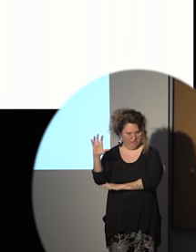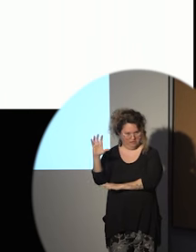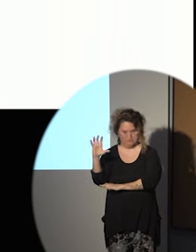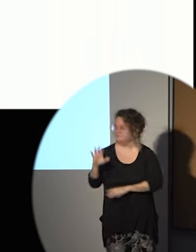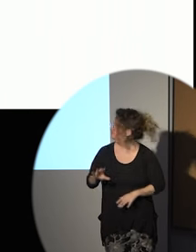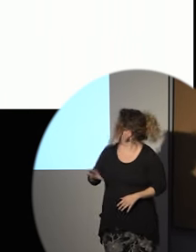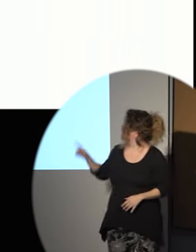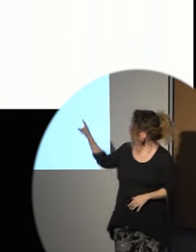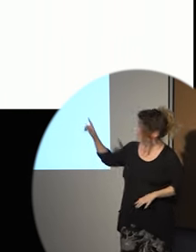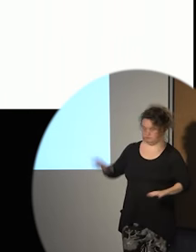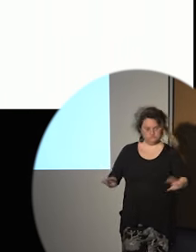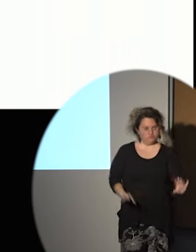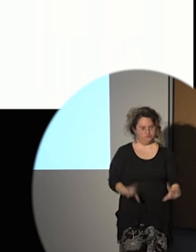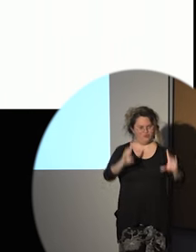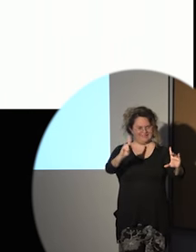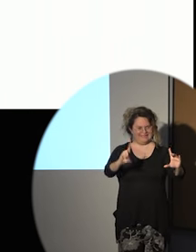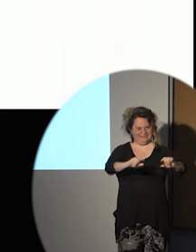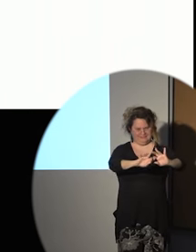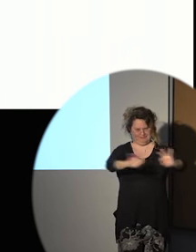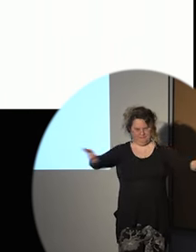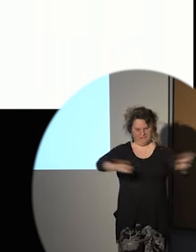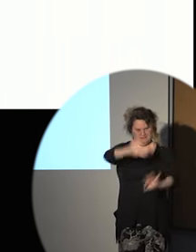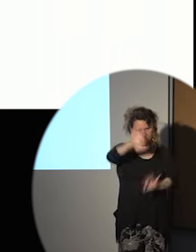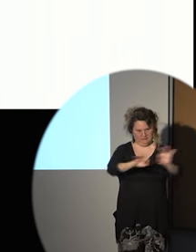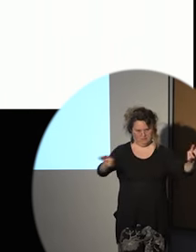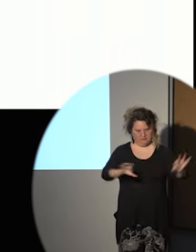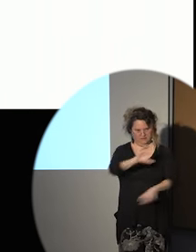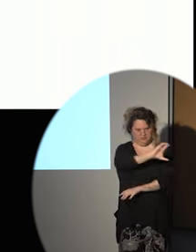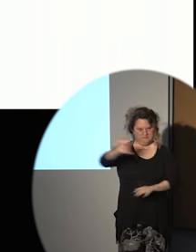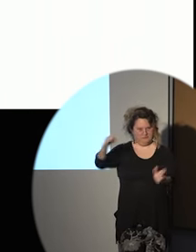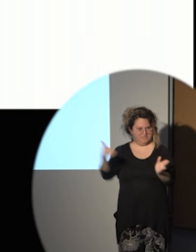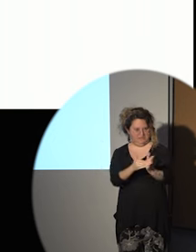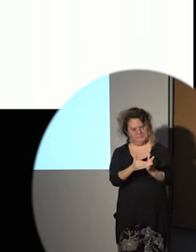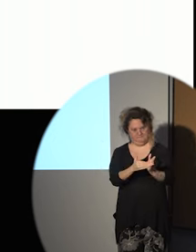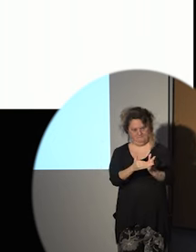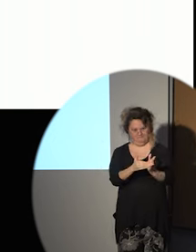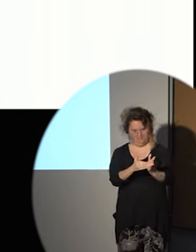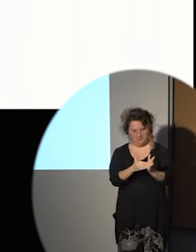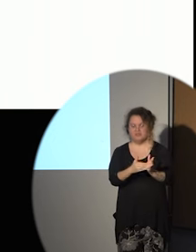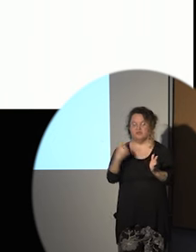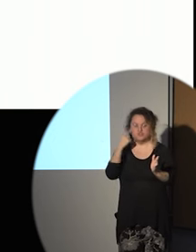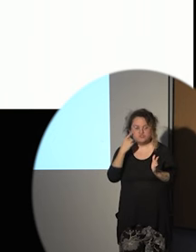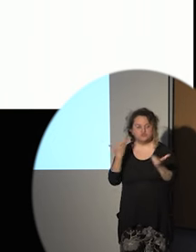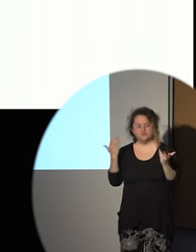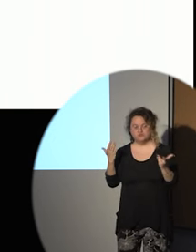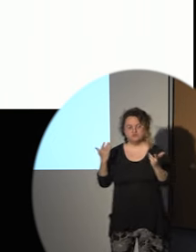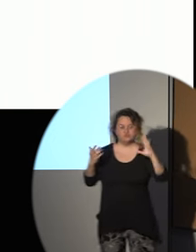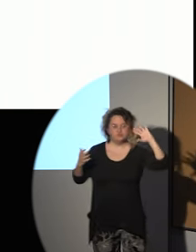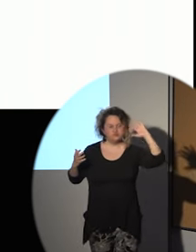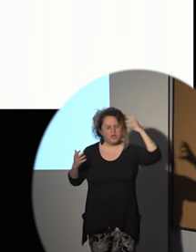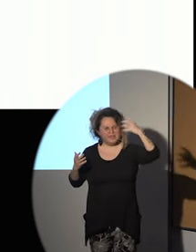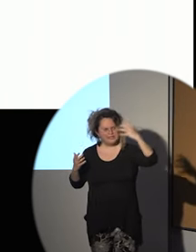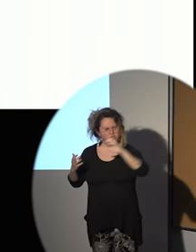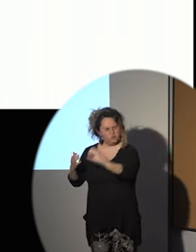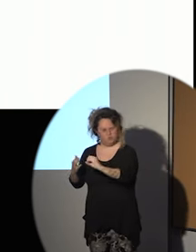Notre Soleil, il est dans un bras qui est relativement plus petit, qui s'appelle le bras d'Orion. Je vous avais dit qu'on était proche de